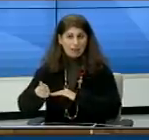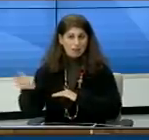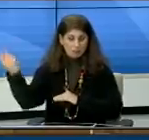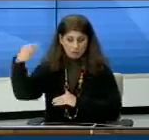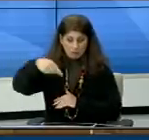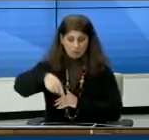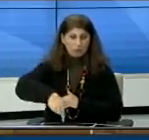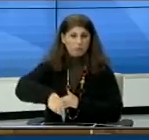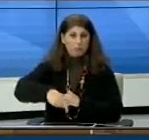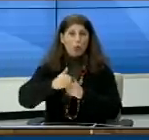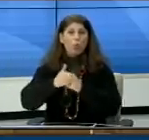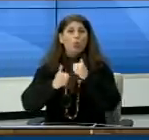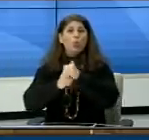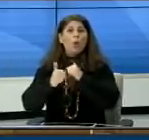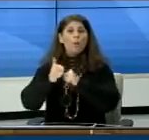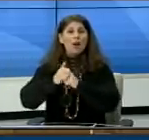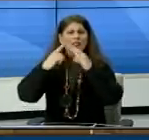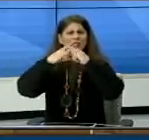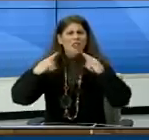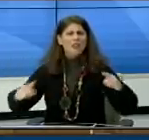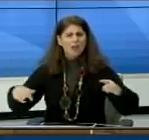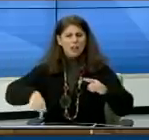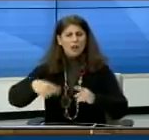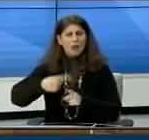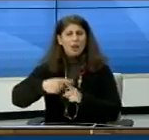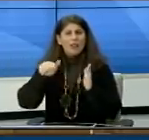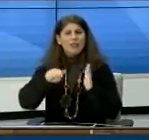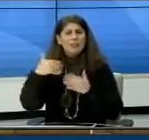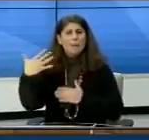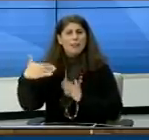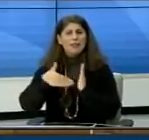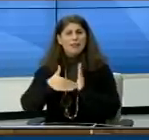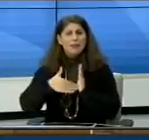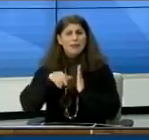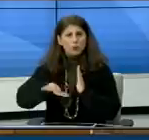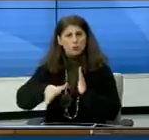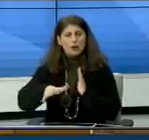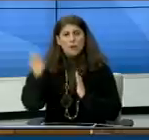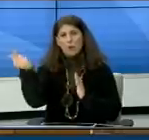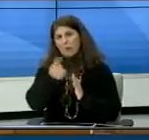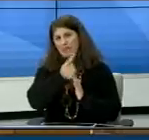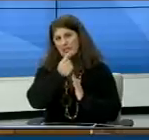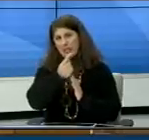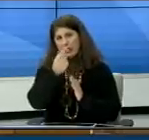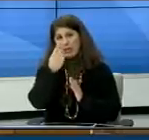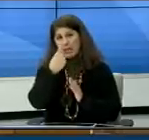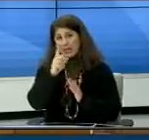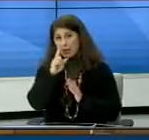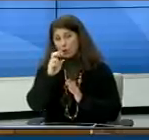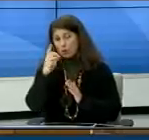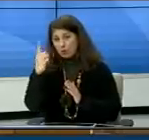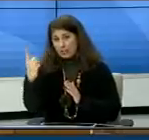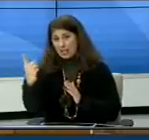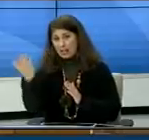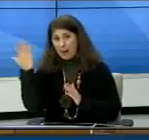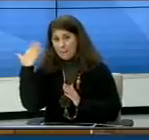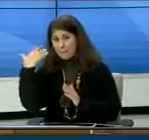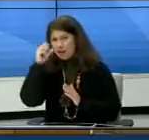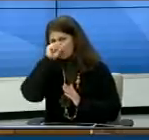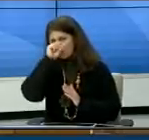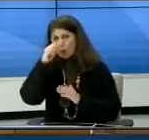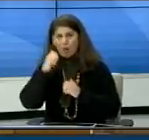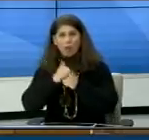που βρισκόντουσαν σε δομές ήταν 65.000, σήμερα είναι περίπου η μισή. 121 παλιές